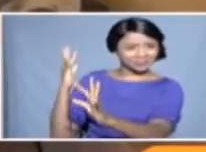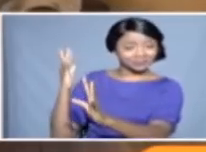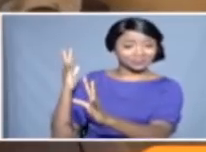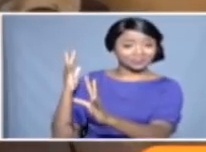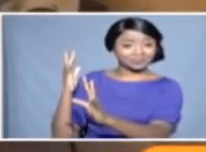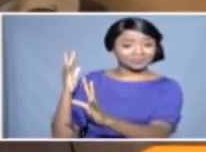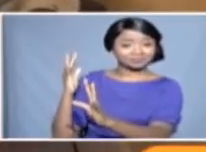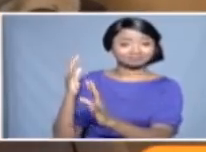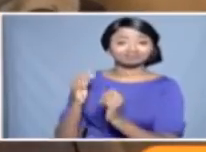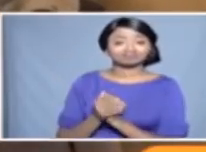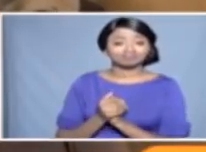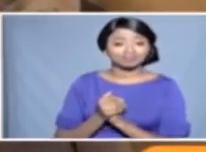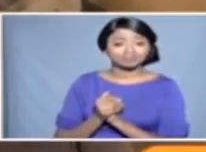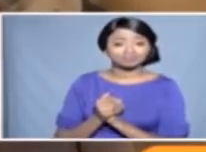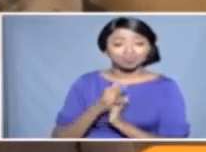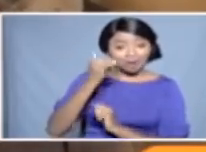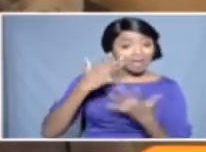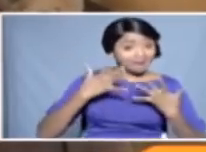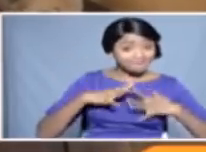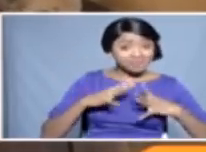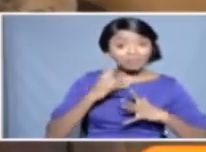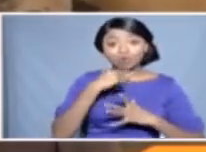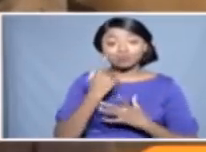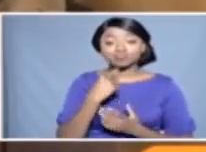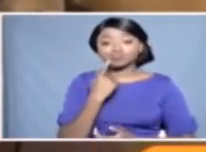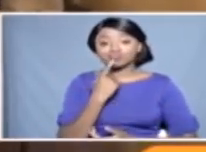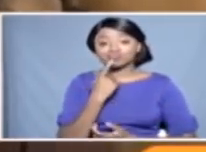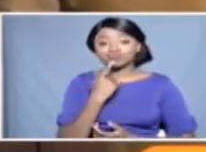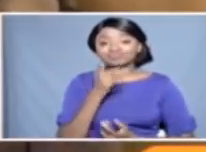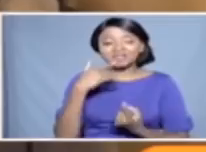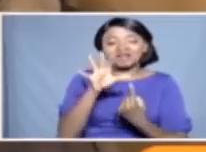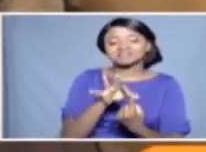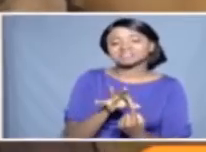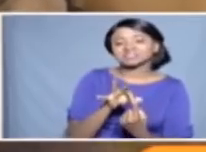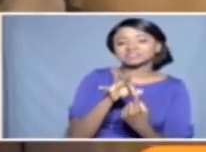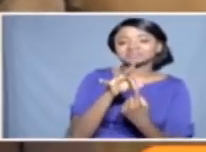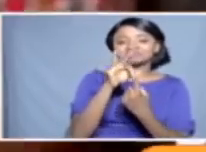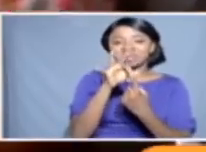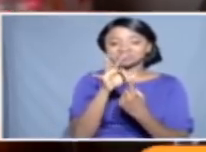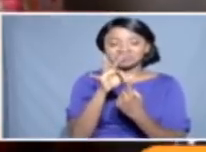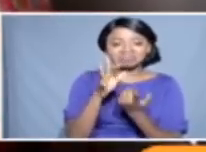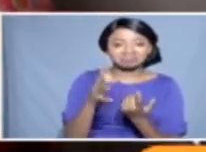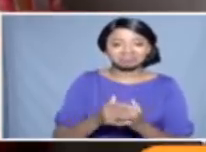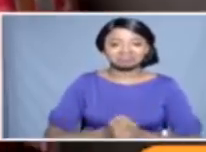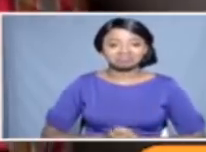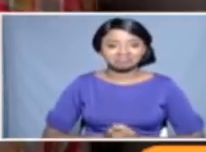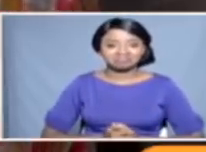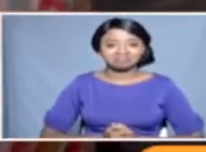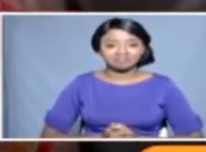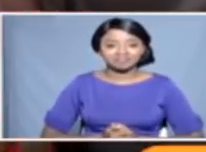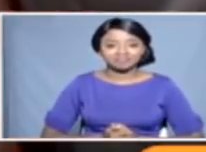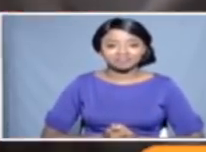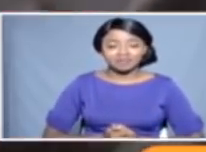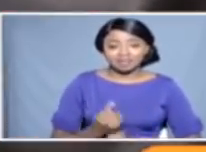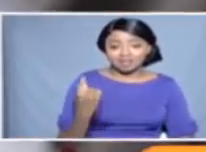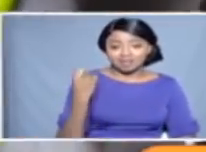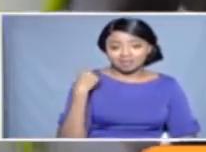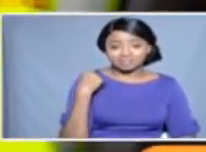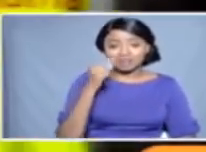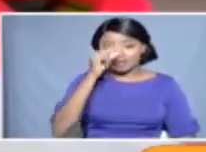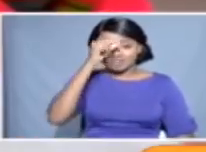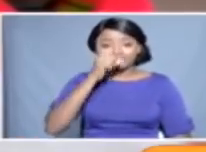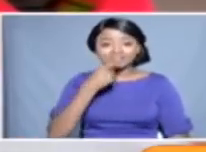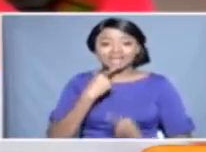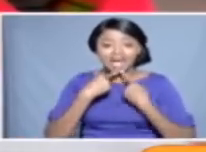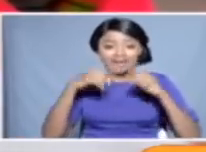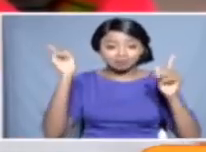too because there are people when you're on a special, I think, I don't know what. Kufikia jana, serikali ilikuwa imetangaza kuwa